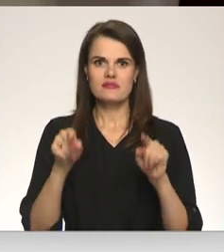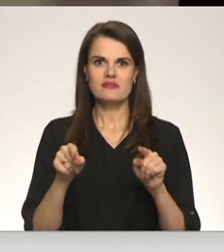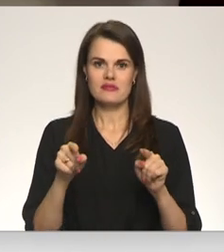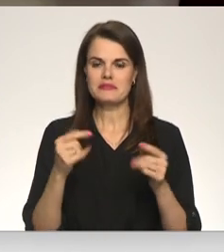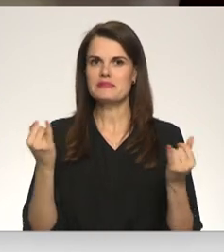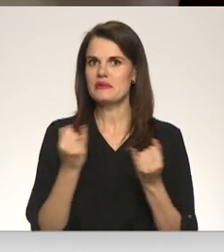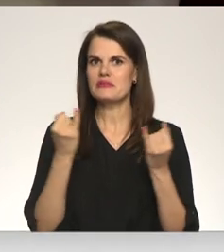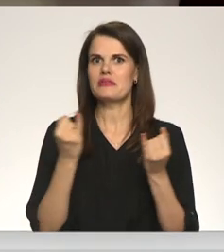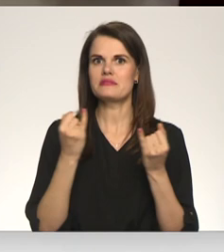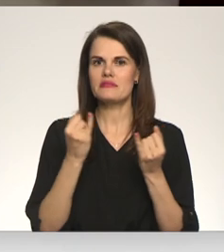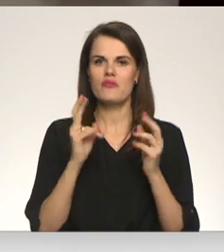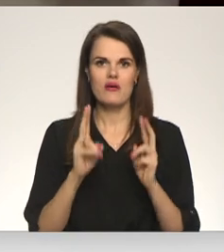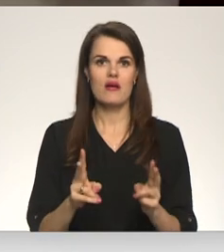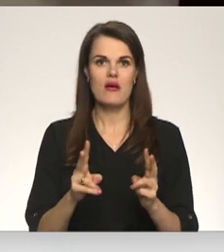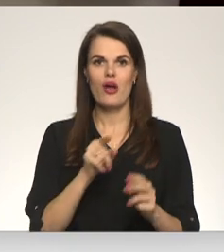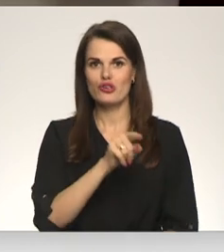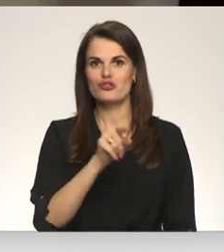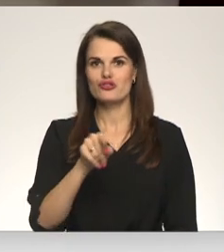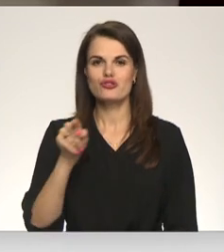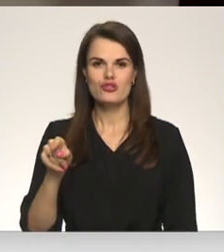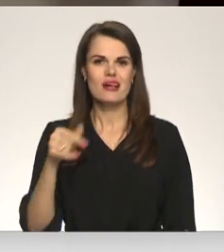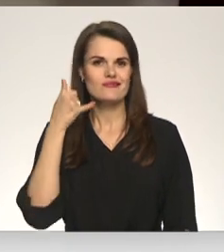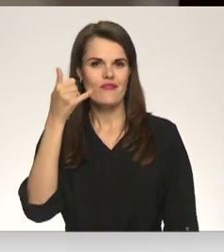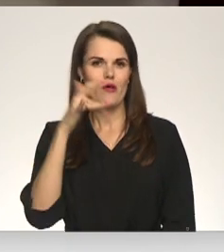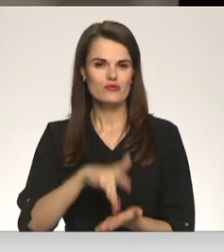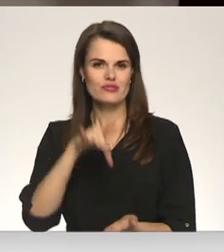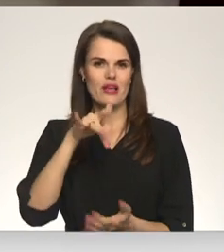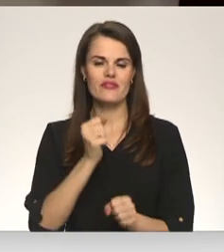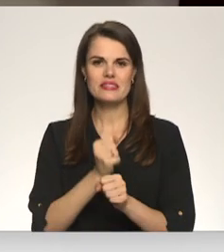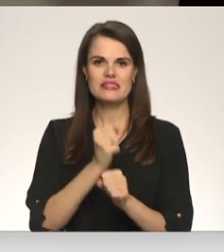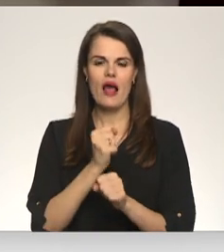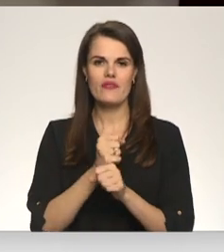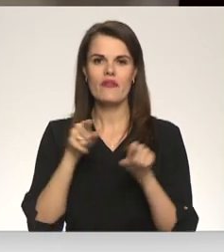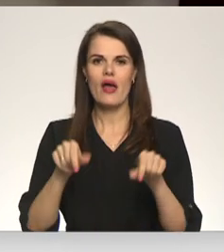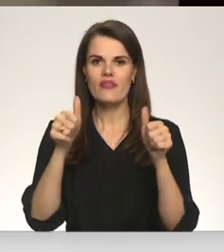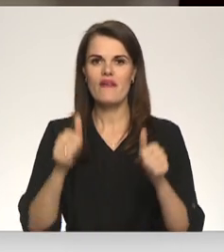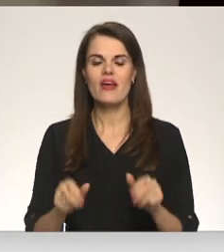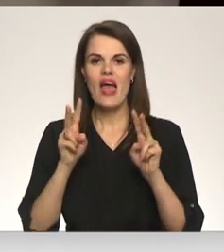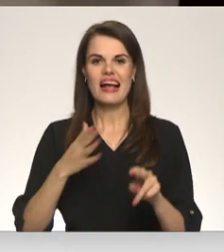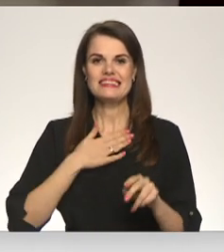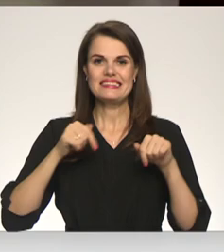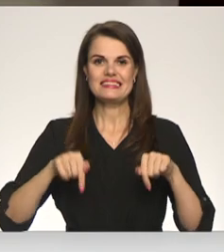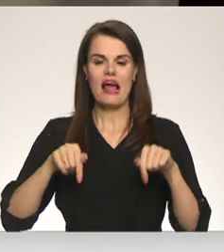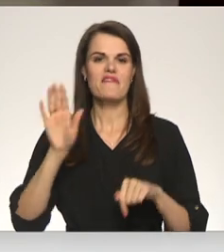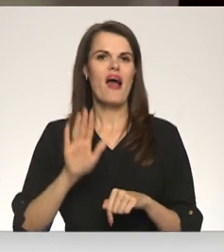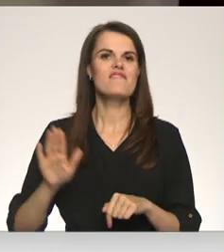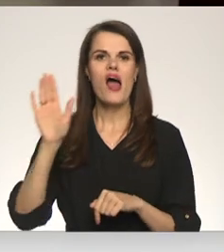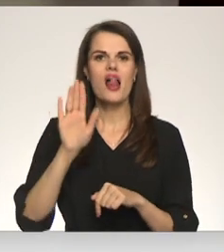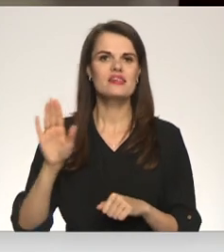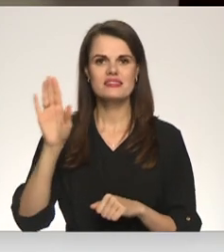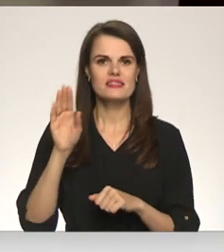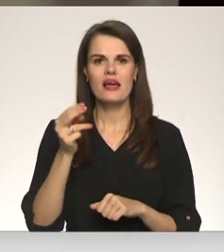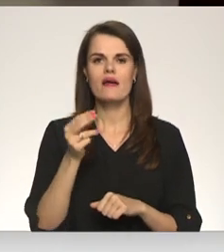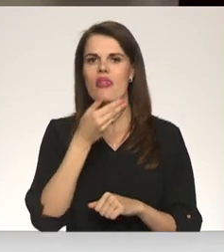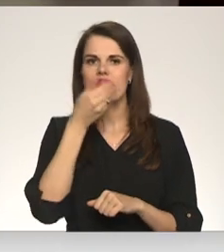fenomens, ka šie te saucamie zvanu centri darbojās tādā veidā, ka savā valstī